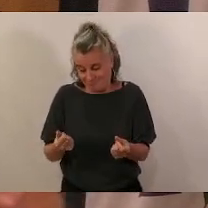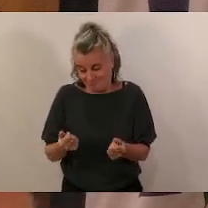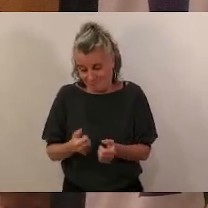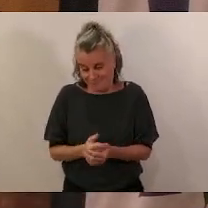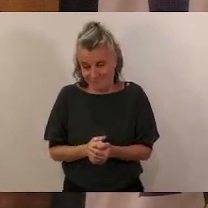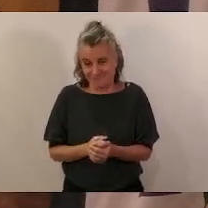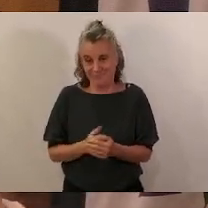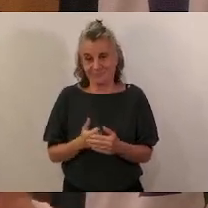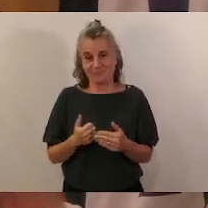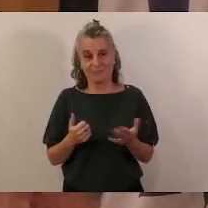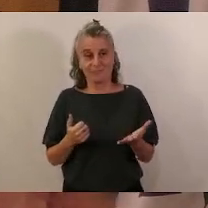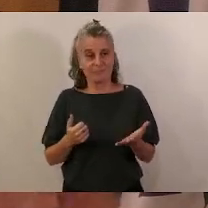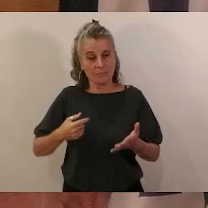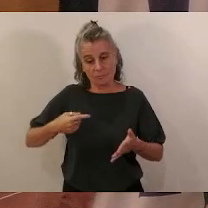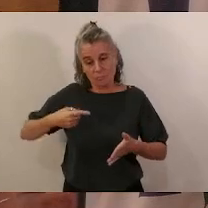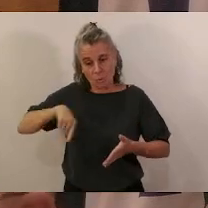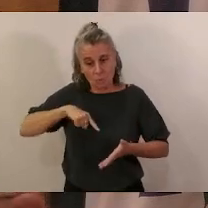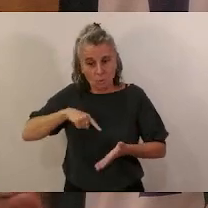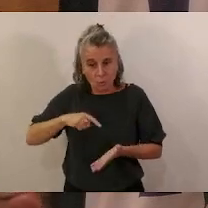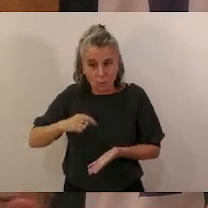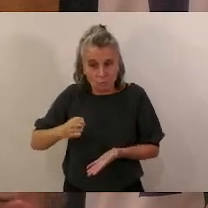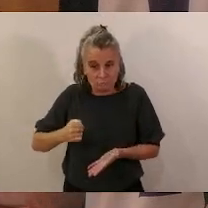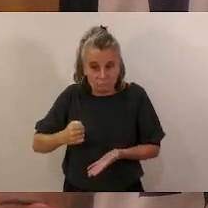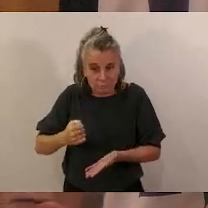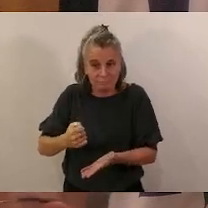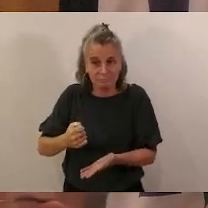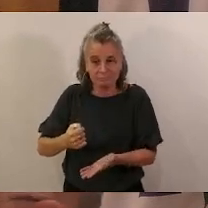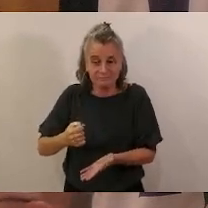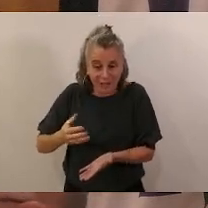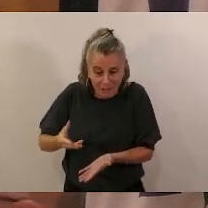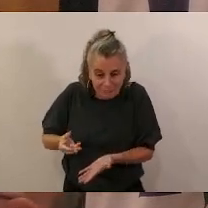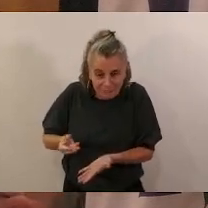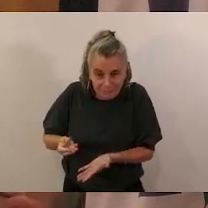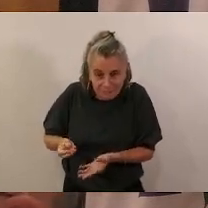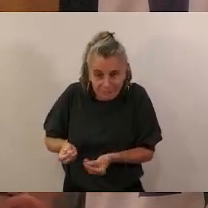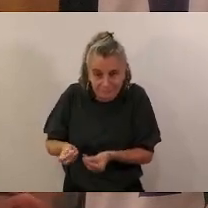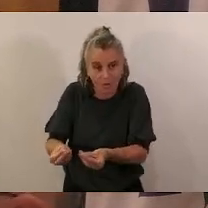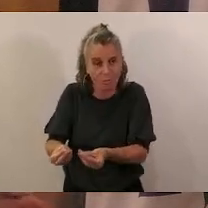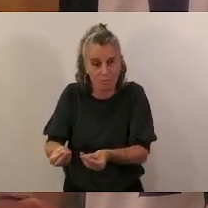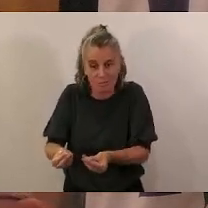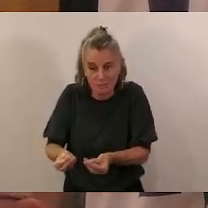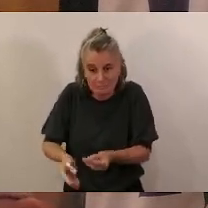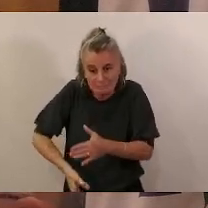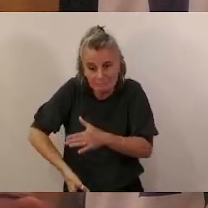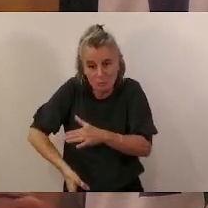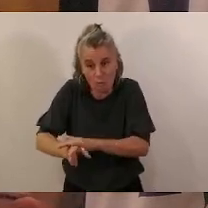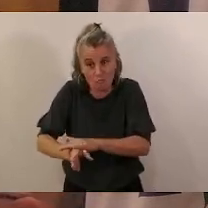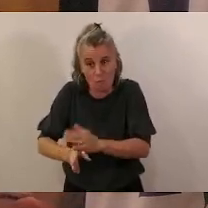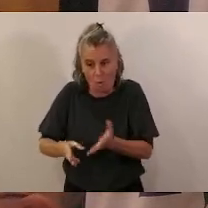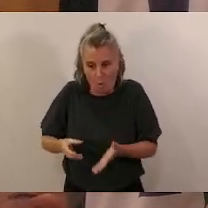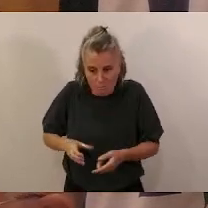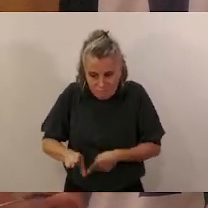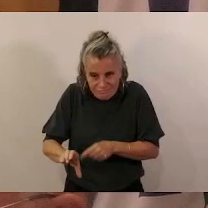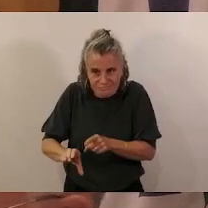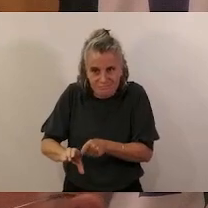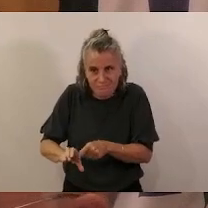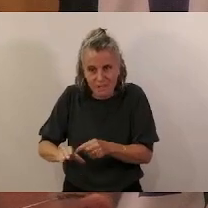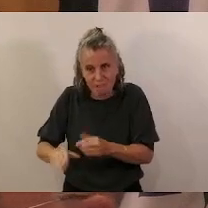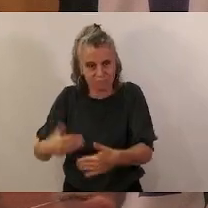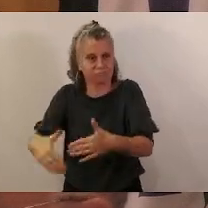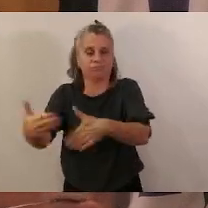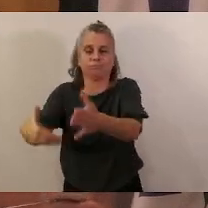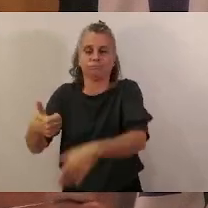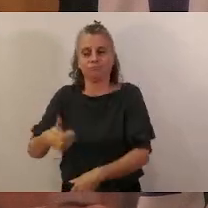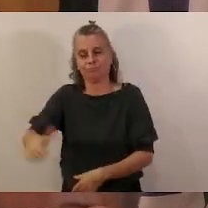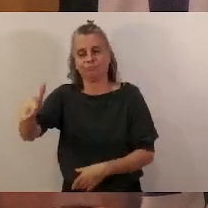le fait que nous apportons là une amorce pour le démarrage de la régie de quartier qui ensuite, bien évidemment,